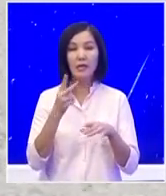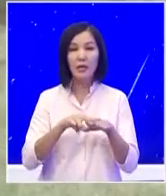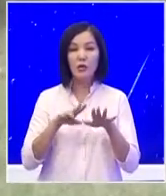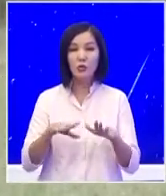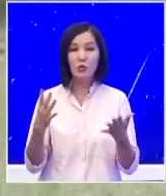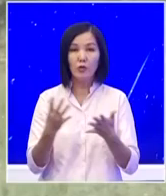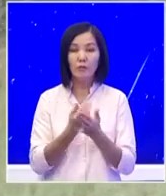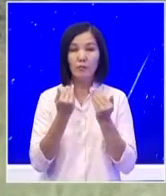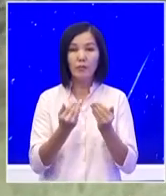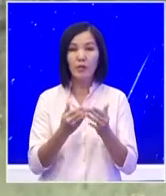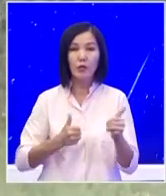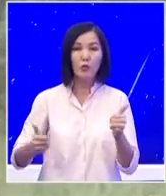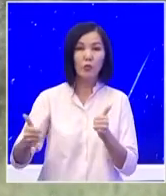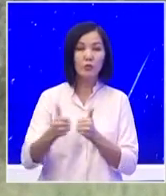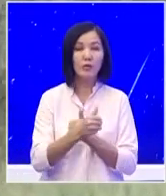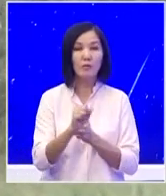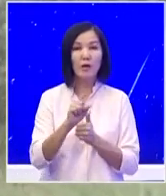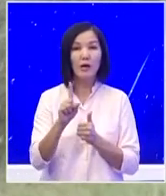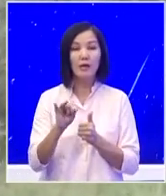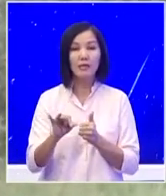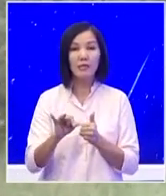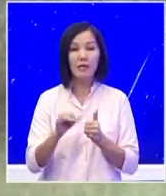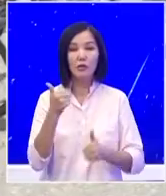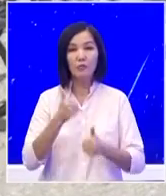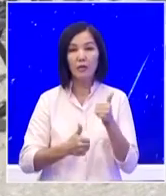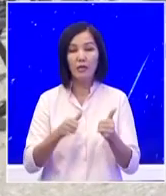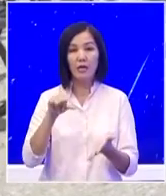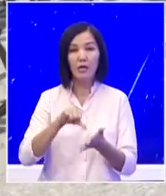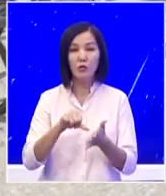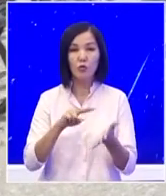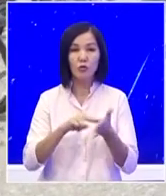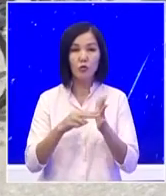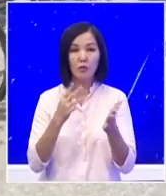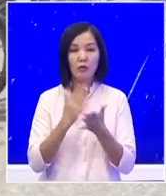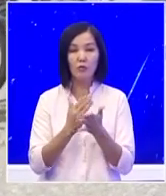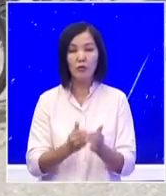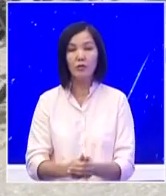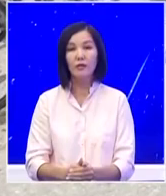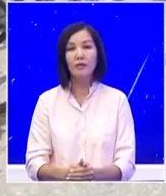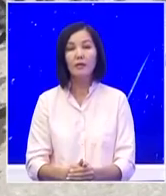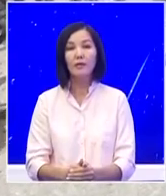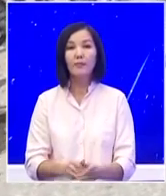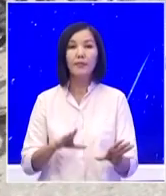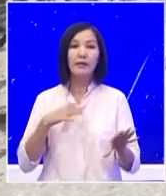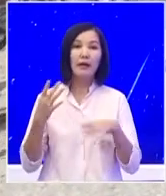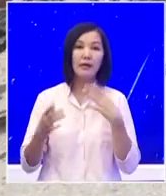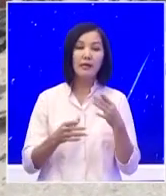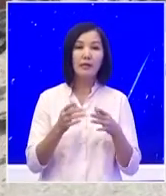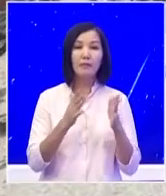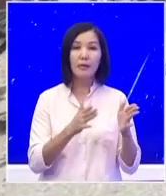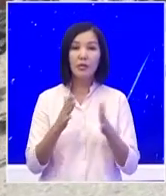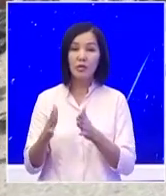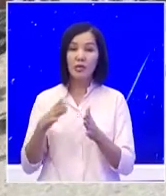ел чемпионатында топ жарып, Азия чемпионатына қатысуды жоспарлап отыр. У нас есть несколько циклов. Первый цикл. Дайындық бірнеше кезеңнен